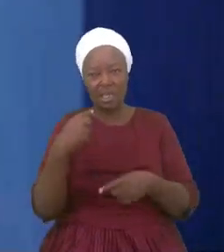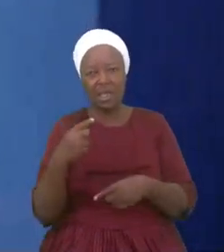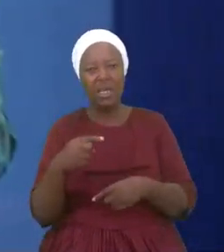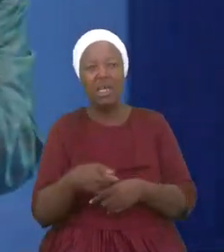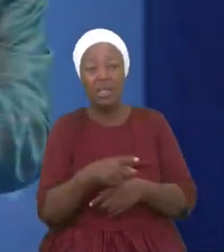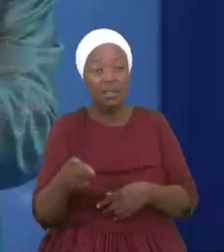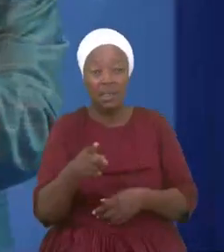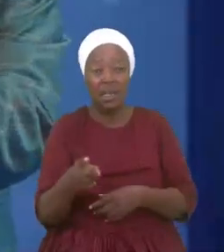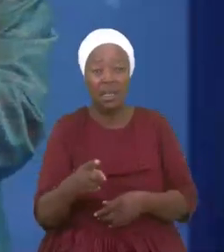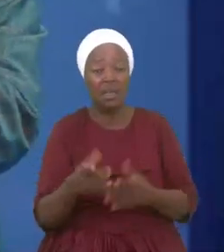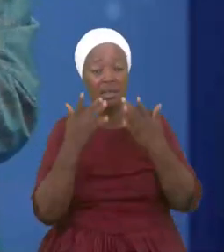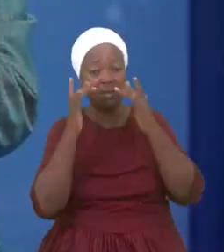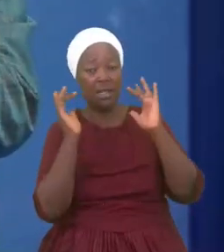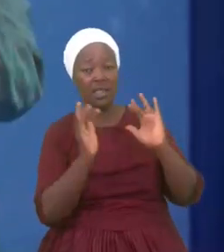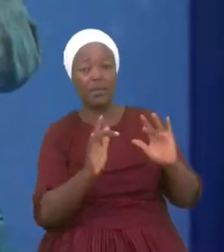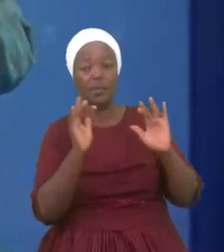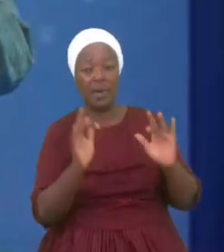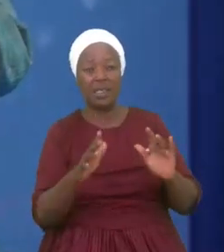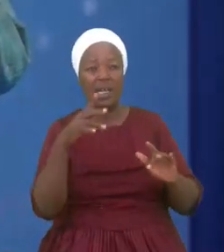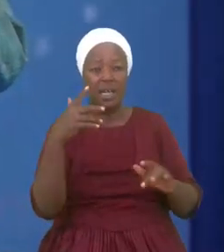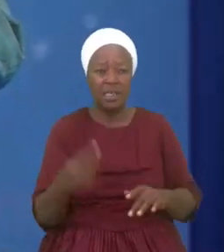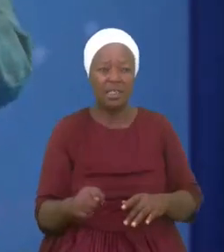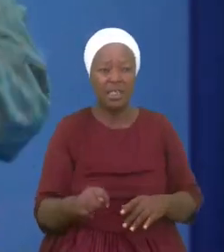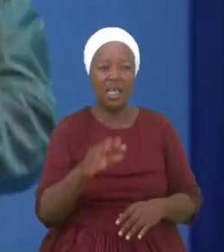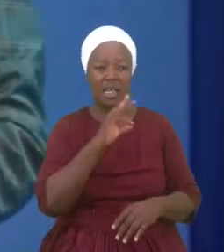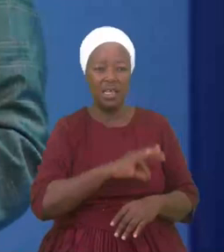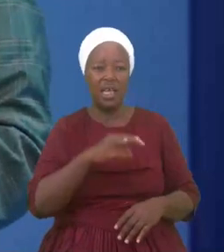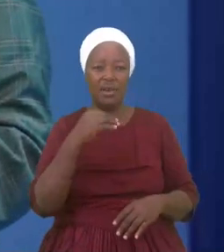temple du Saint Esprit dit